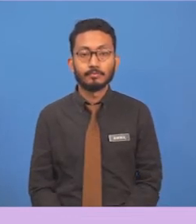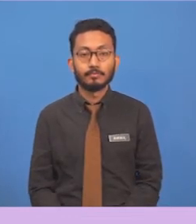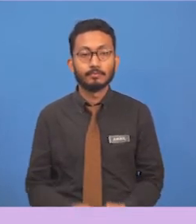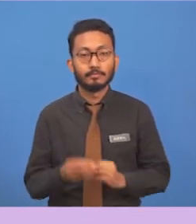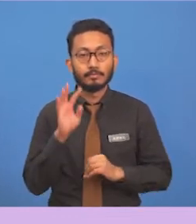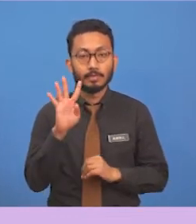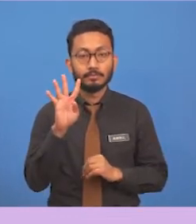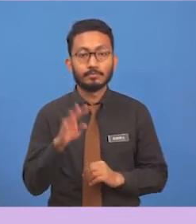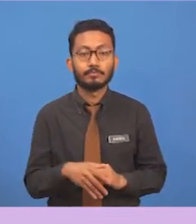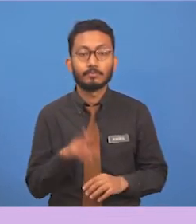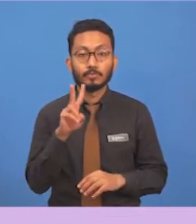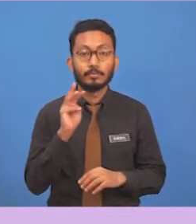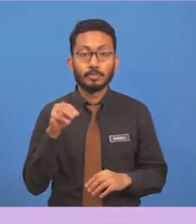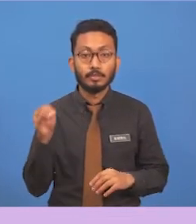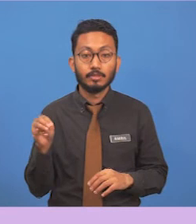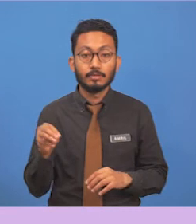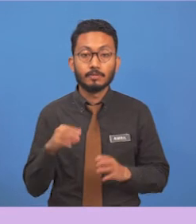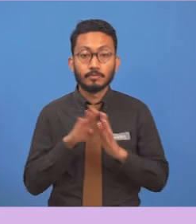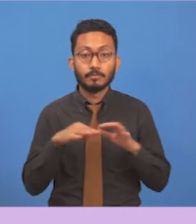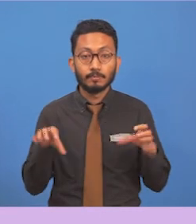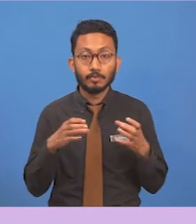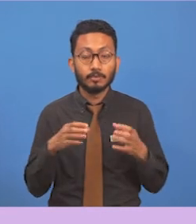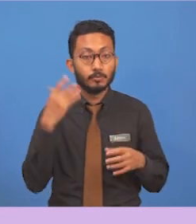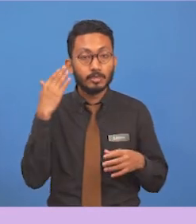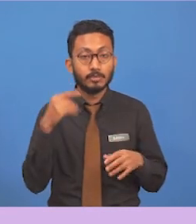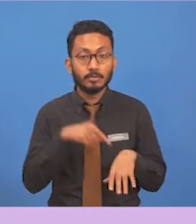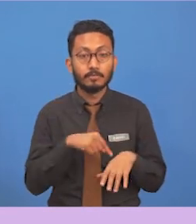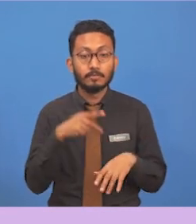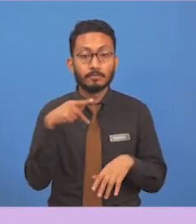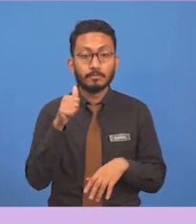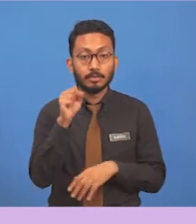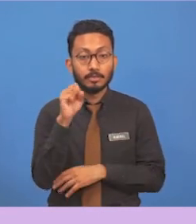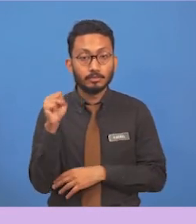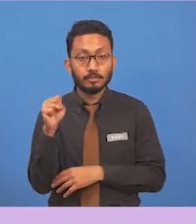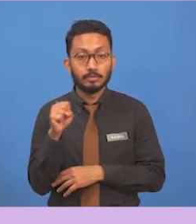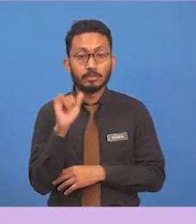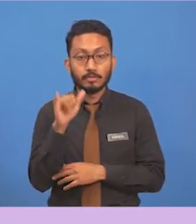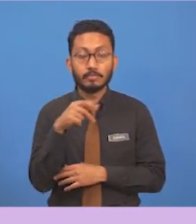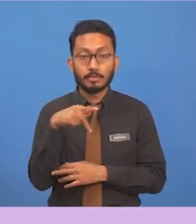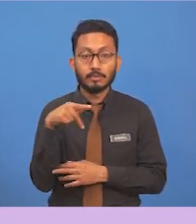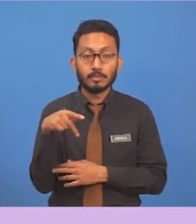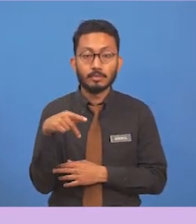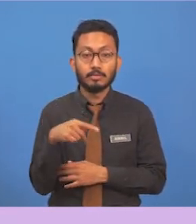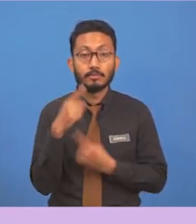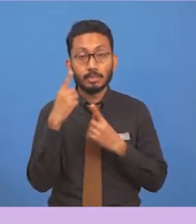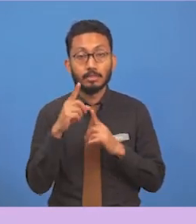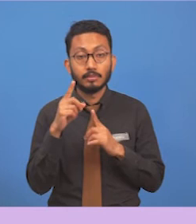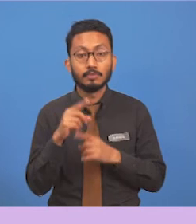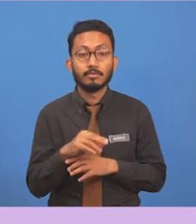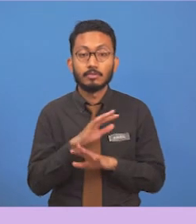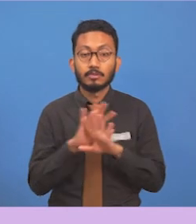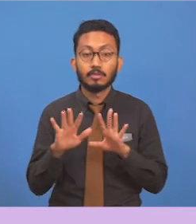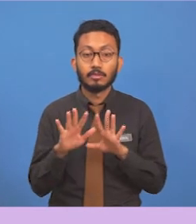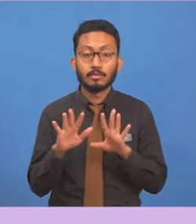tempat2 murid membuat bising di perpustakaan ya murid-murid jawabannya tidak